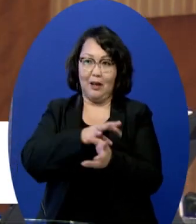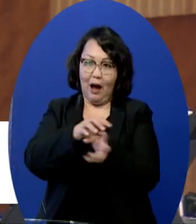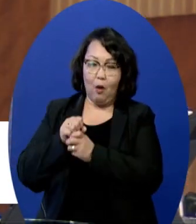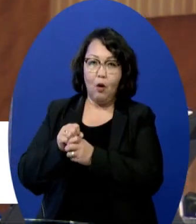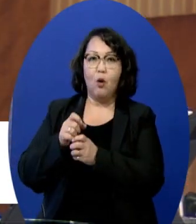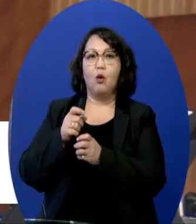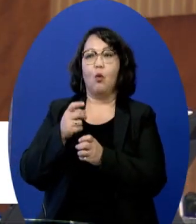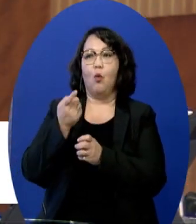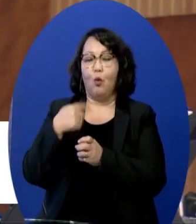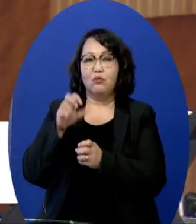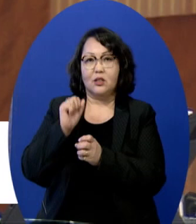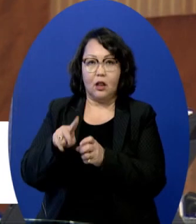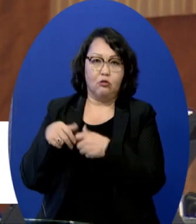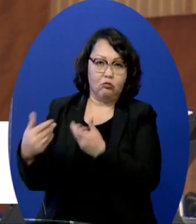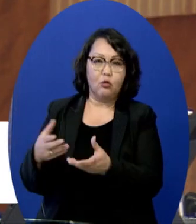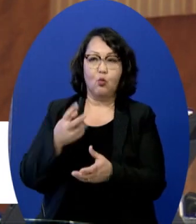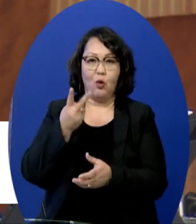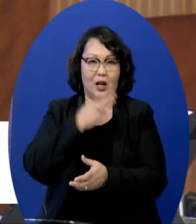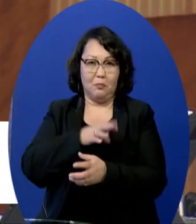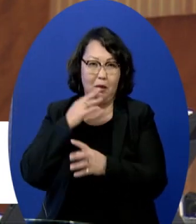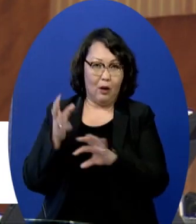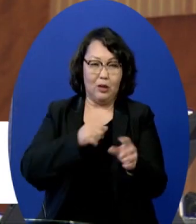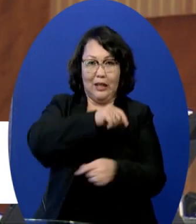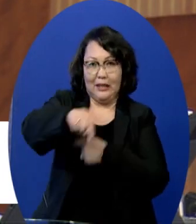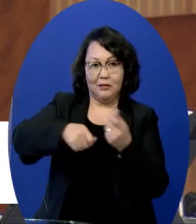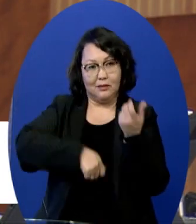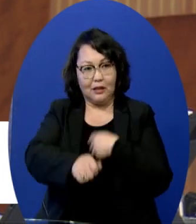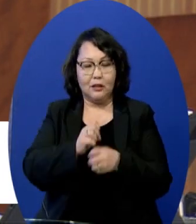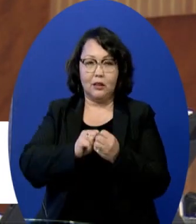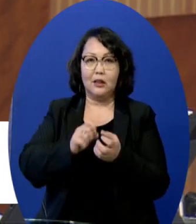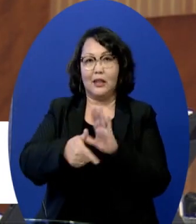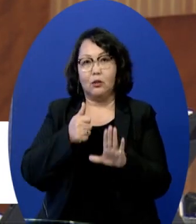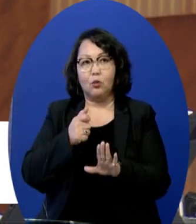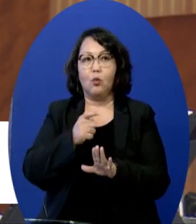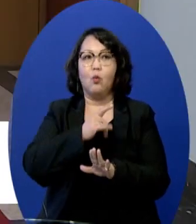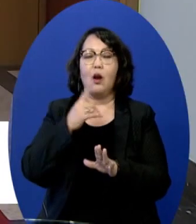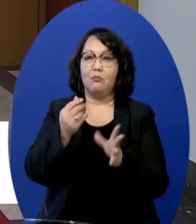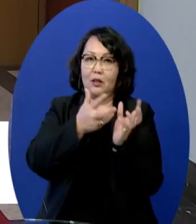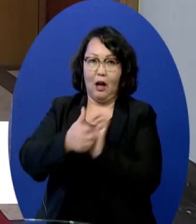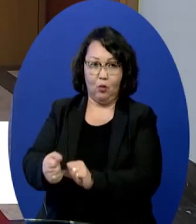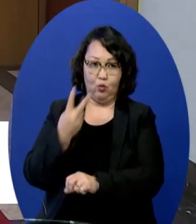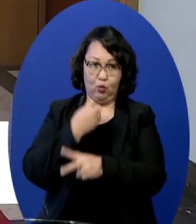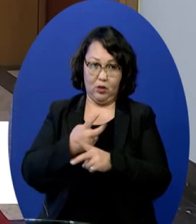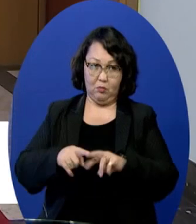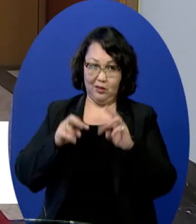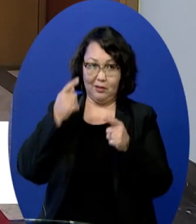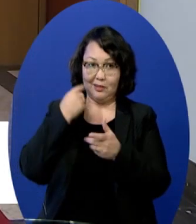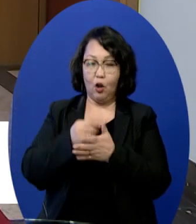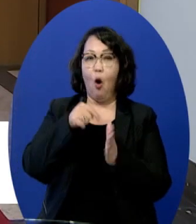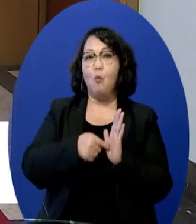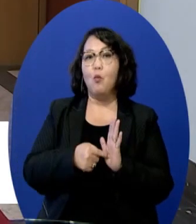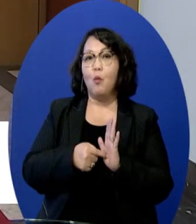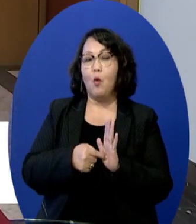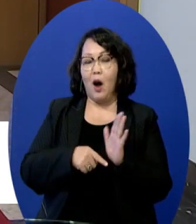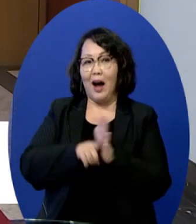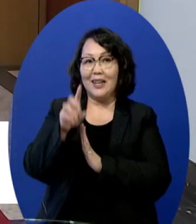эргэлтэнд оруулаад татвар хураамж аваад үндсэн хуулийн нэмэлт өөрчлөлтийн үзэл санаа бол тэгж л хийгдсэн. За төслүүдийг анхны хилцүүлэг